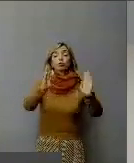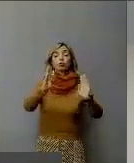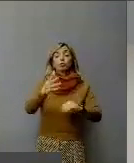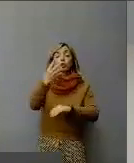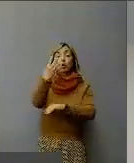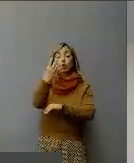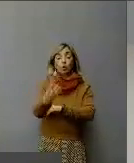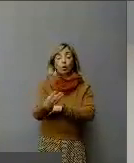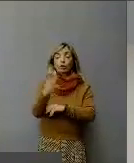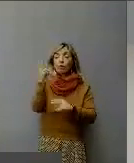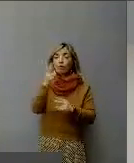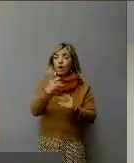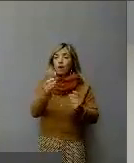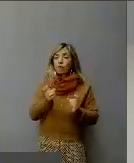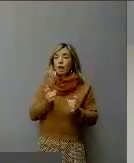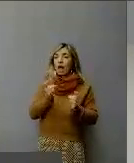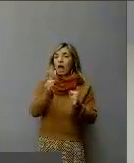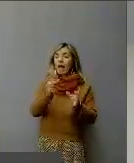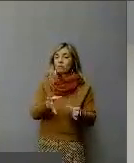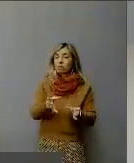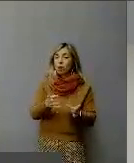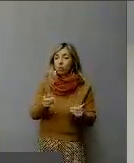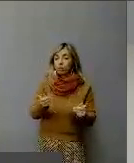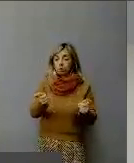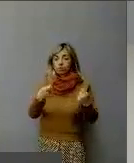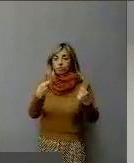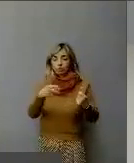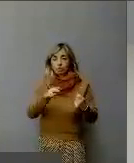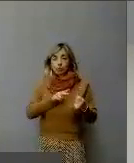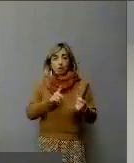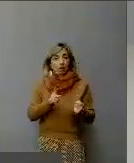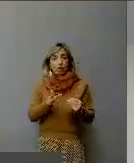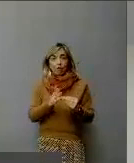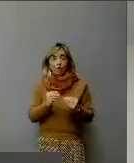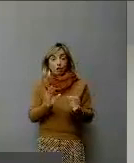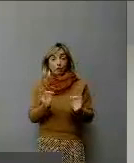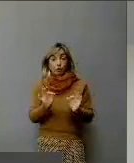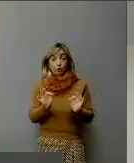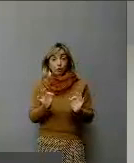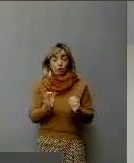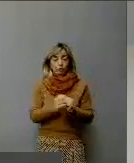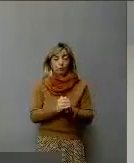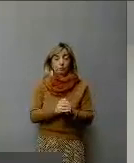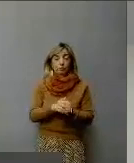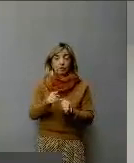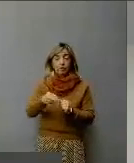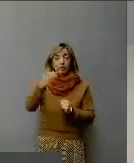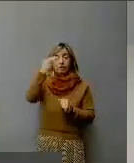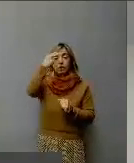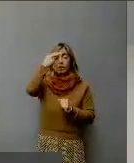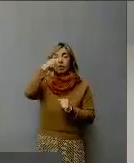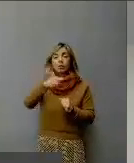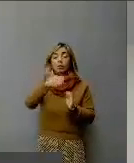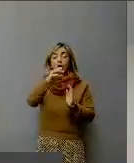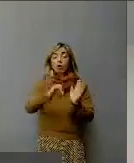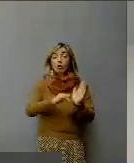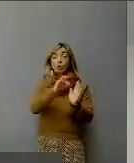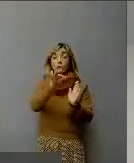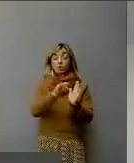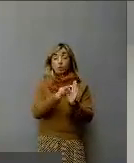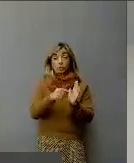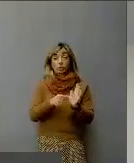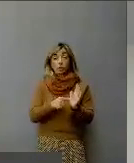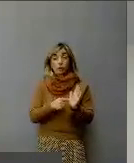esproprio non è stato perseguito allora lei ricorderà che in questa in queste ordine del giorno